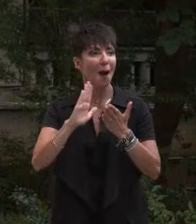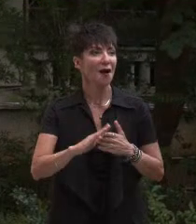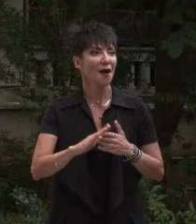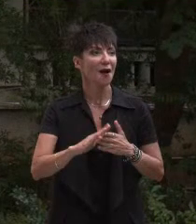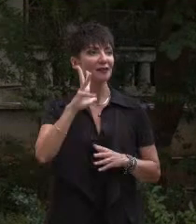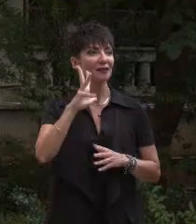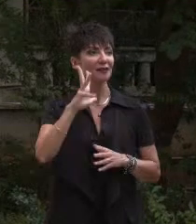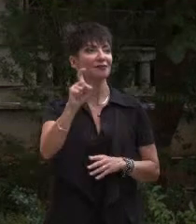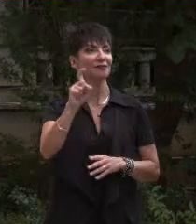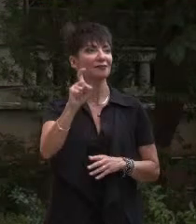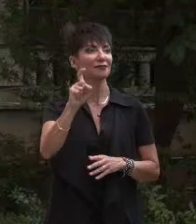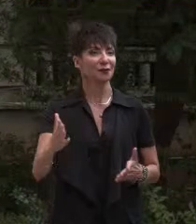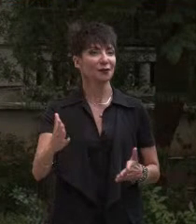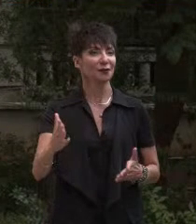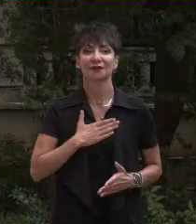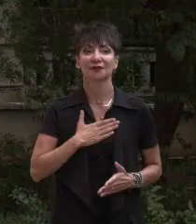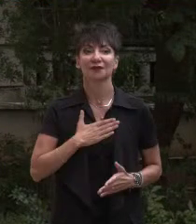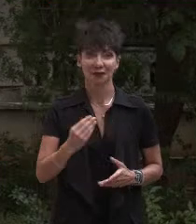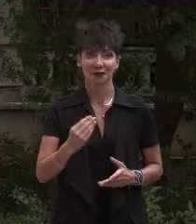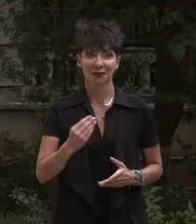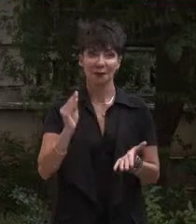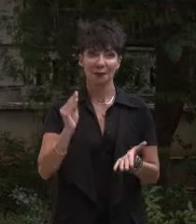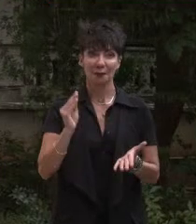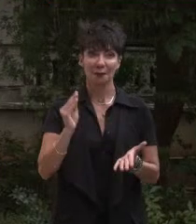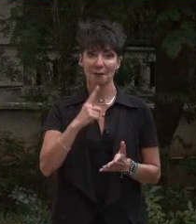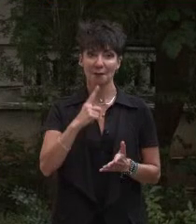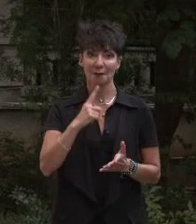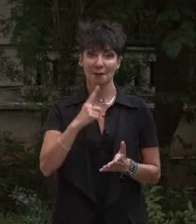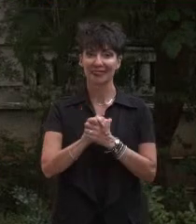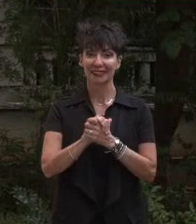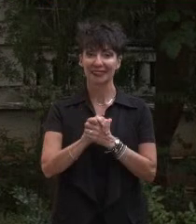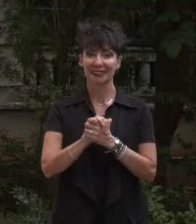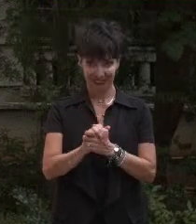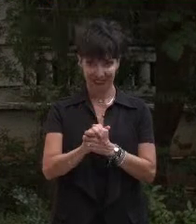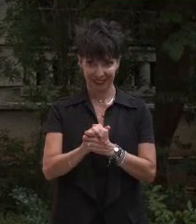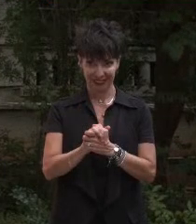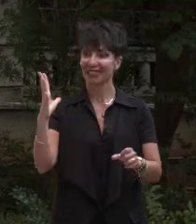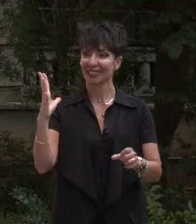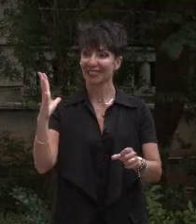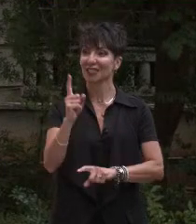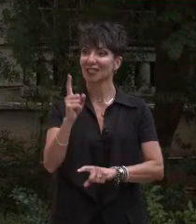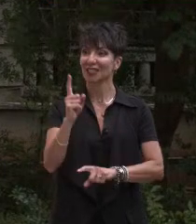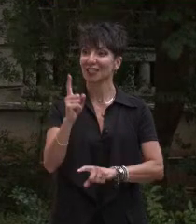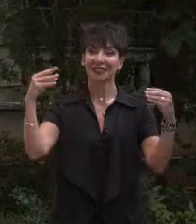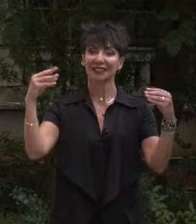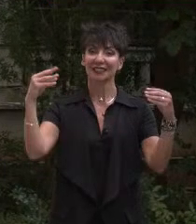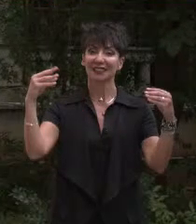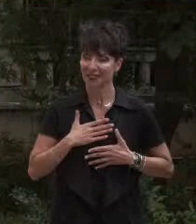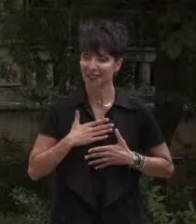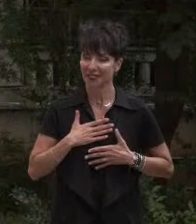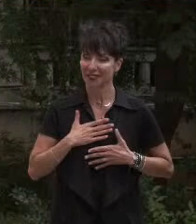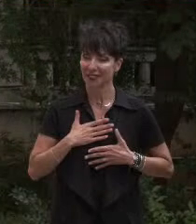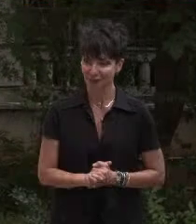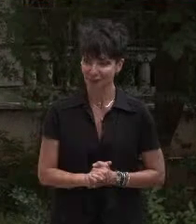την καθημερινότητά μας. Ευχαριστώ και πάλι και συγχαρητήρια και στους νικητές, αλλά και όσους συμμετείχαν. Να είστε πάντα καλά.